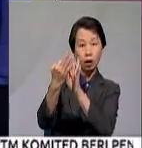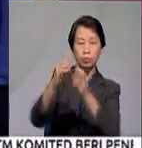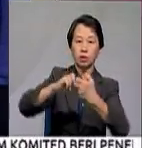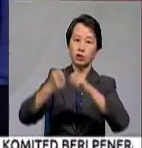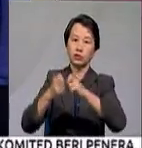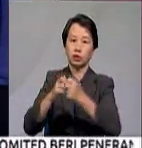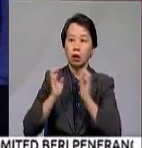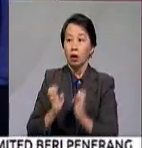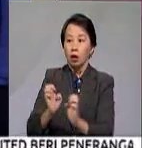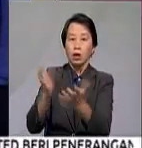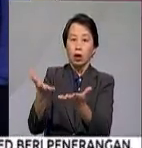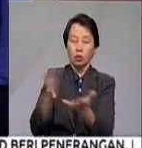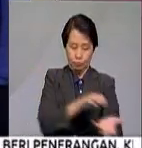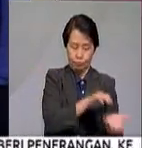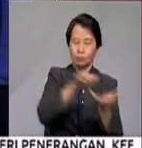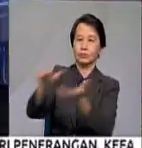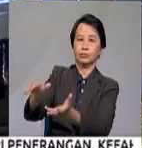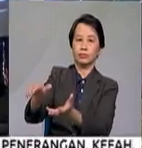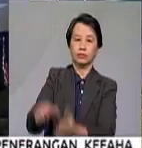situasi kecemasan.